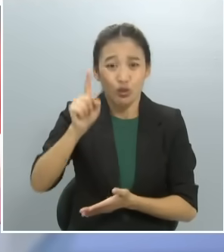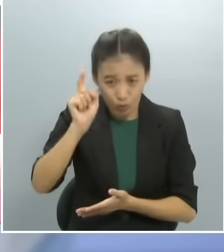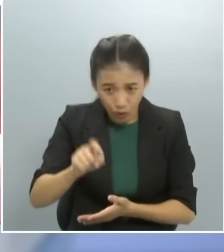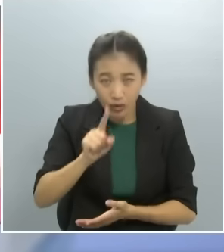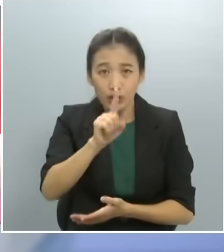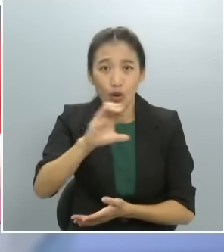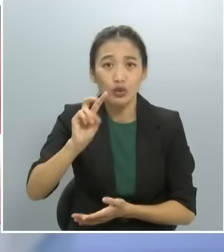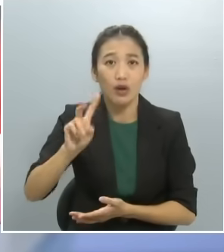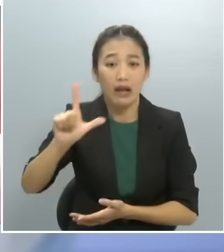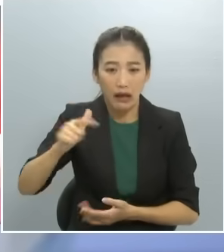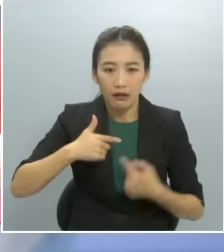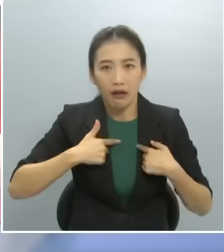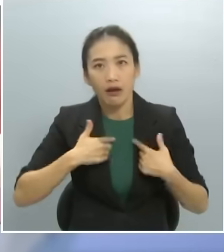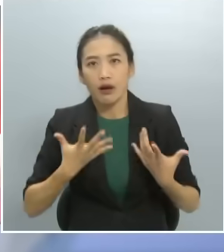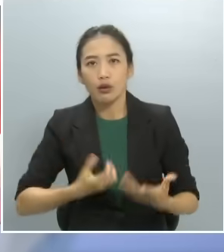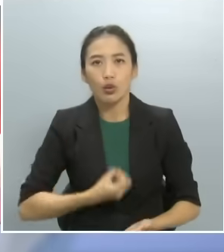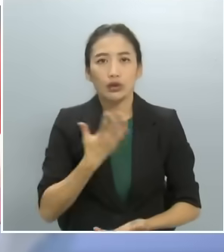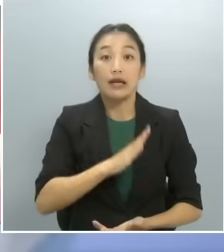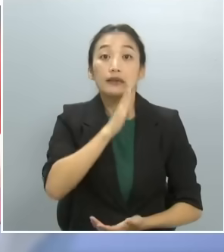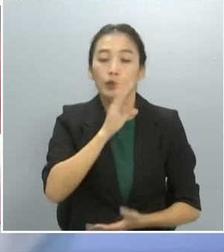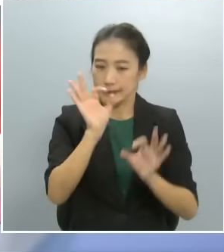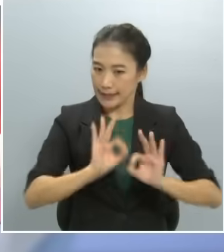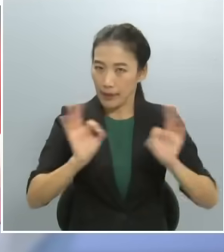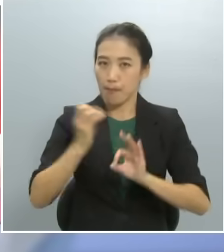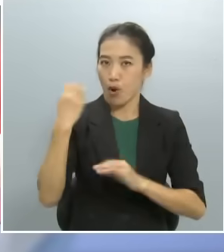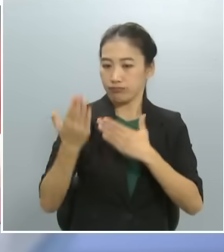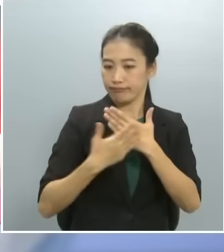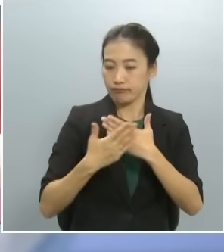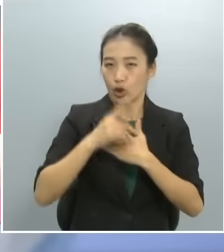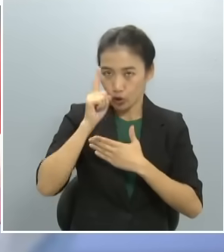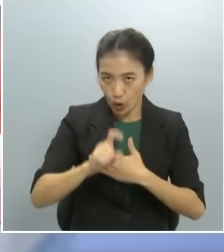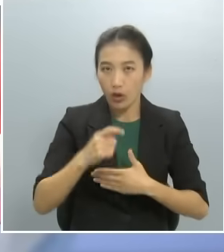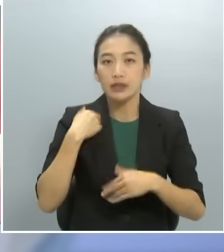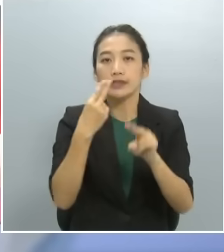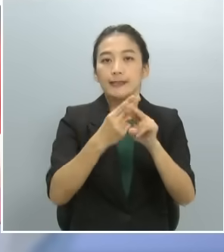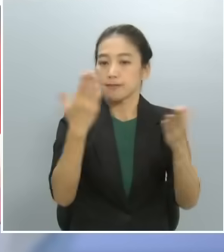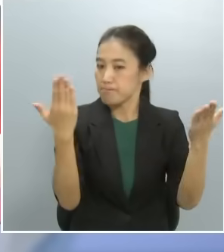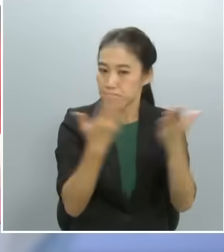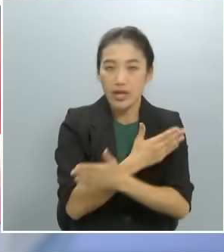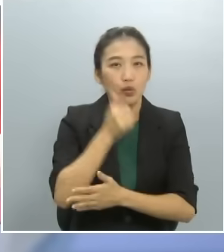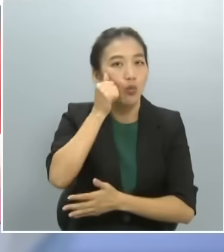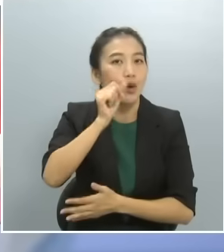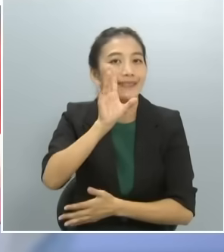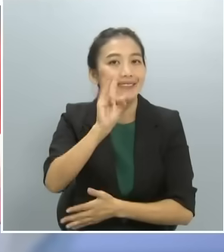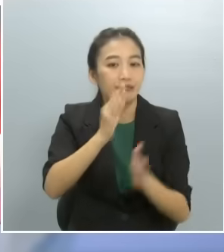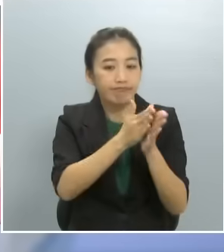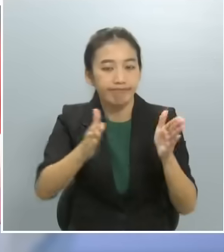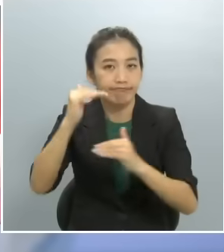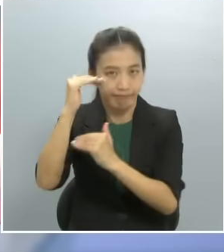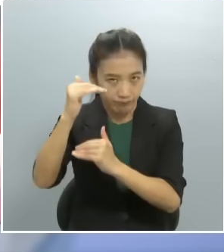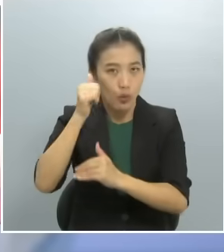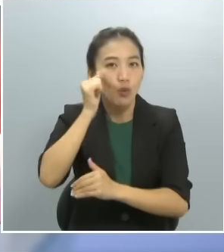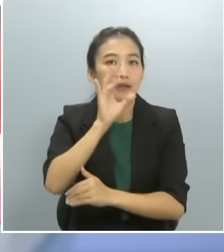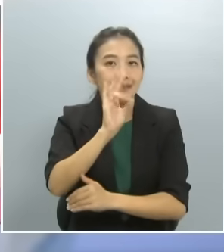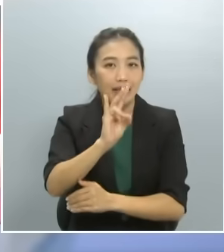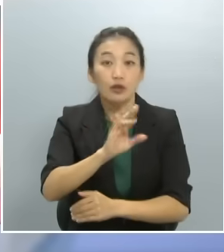แจ้งเพราะว่าไม่เปลี่ยนภายใน 7วันก็จะคิดปรับอีกวันละหมื่นมาถึงตอนนี้ก็ยังมีอยู่ร้าน